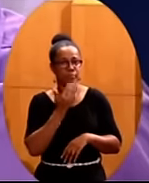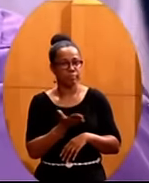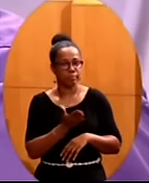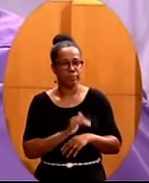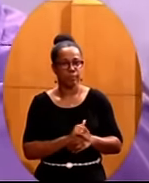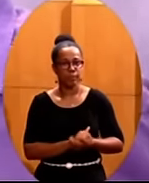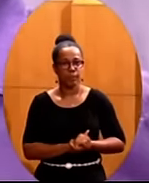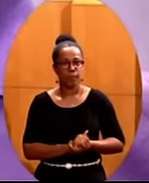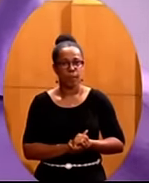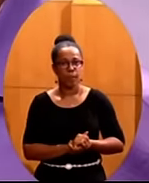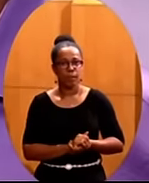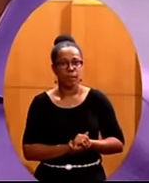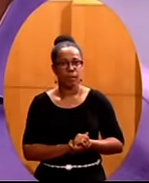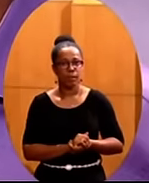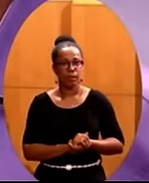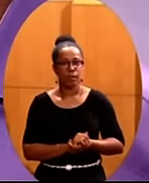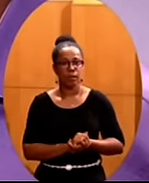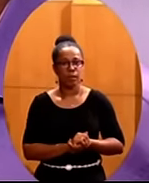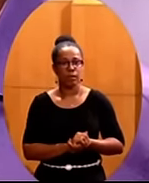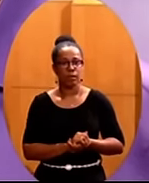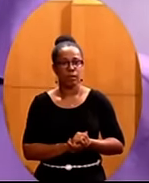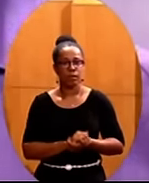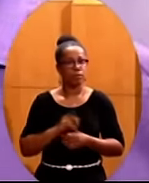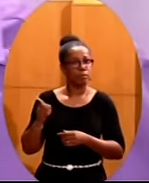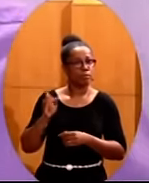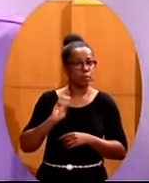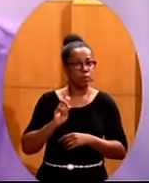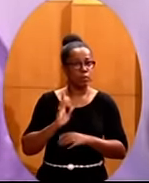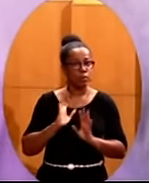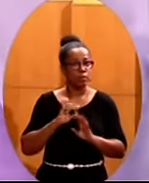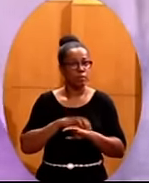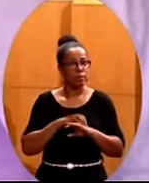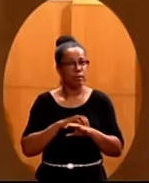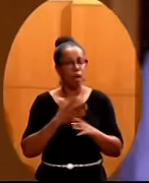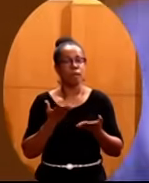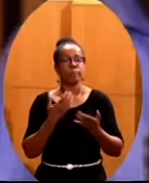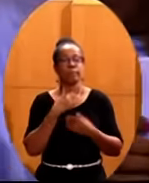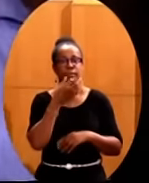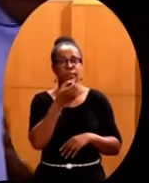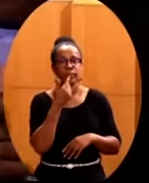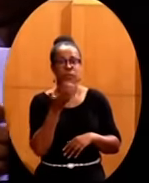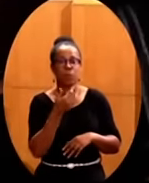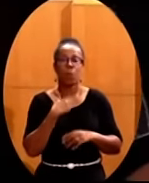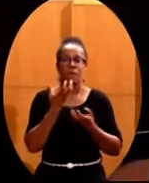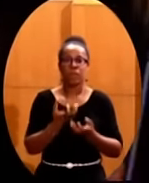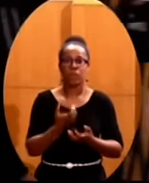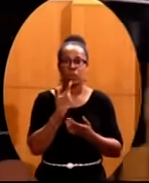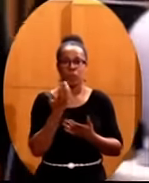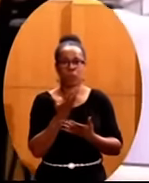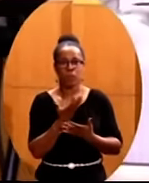observateur il n par conséquent j'aurais